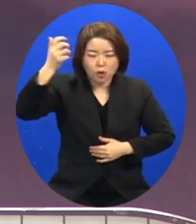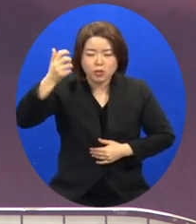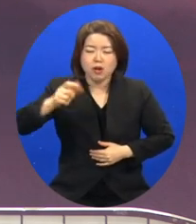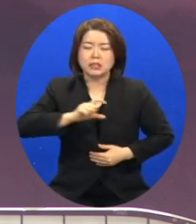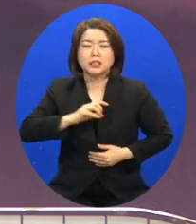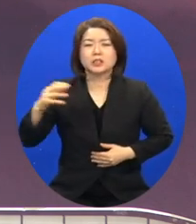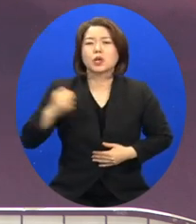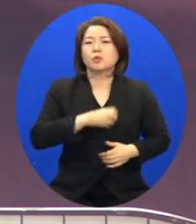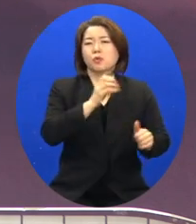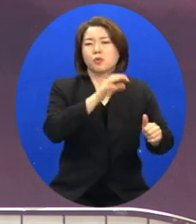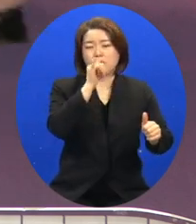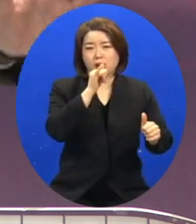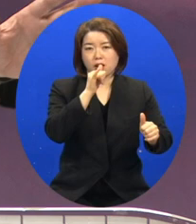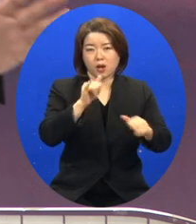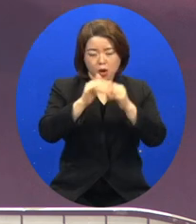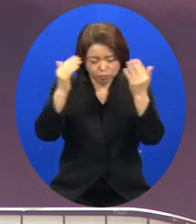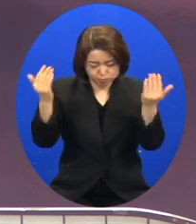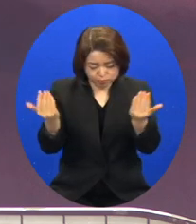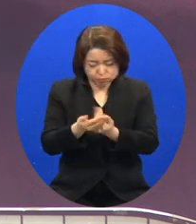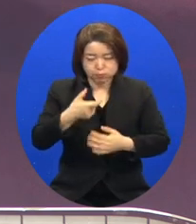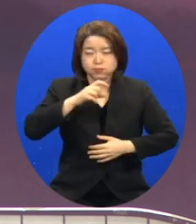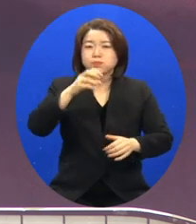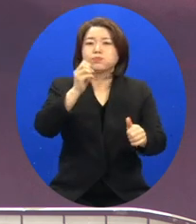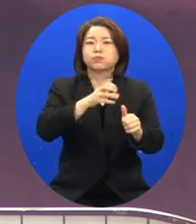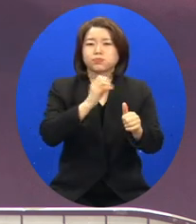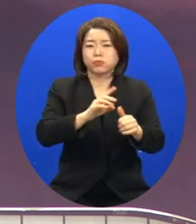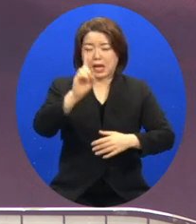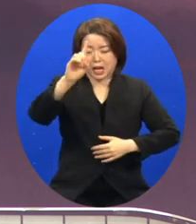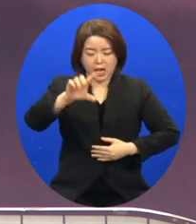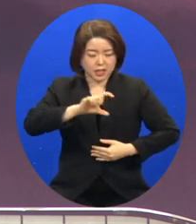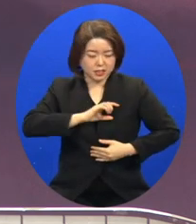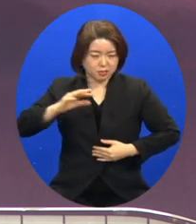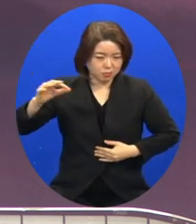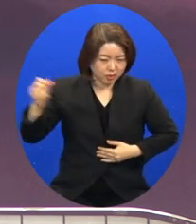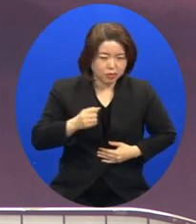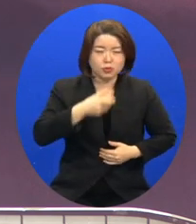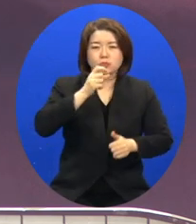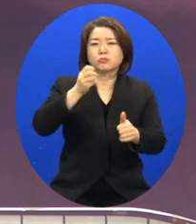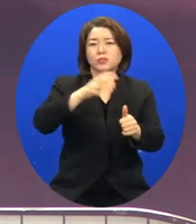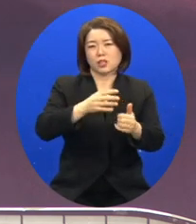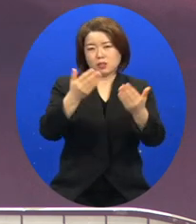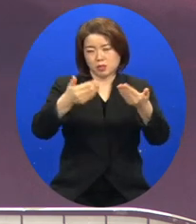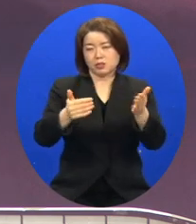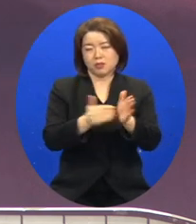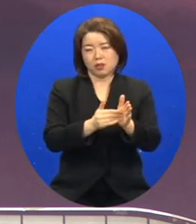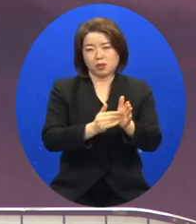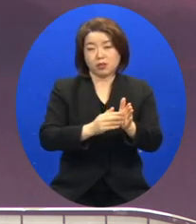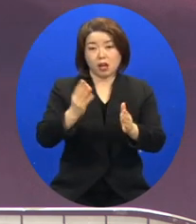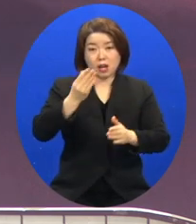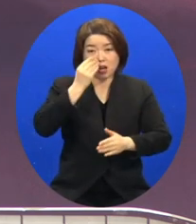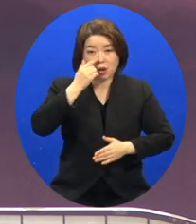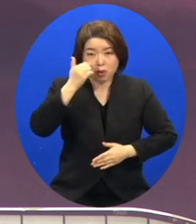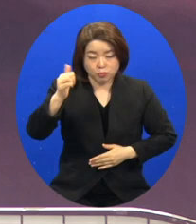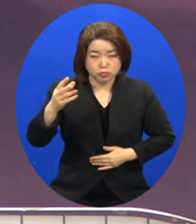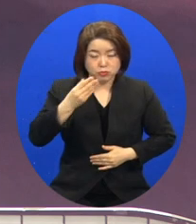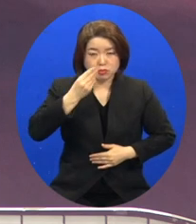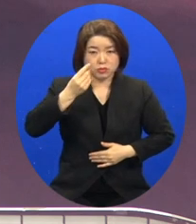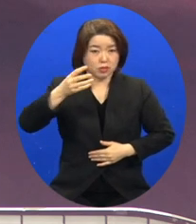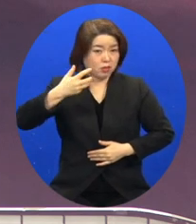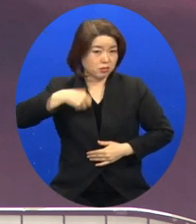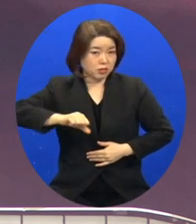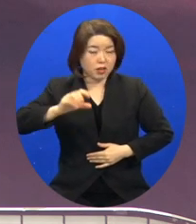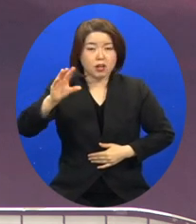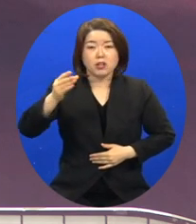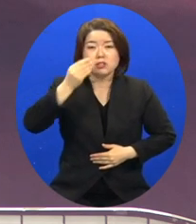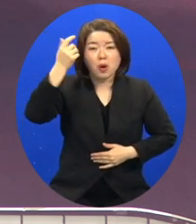없어요 모든 세례 받은 사람은 다한 이름으로 세례를 받았어요 성부와 성자와 성령의 이름으로 세례 받은